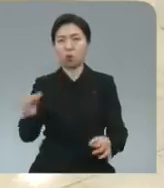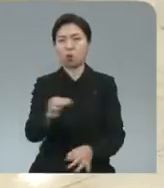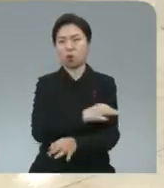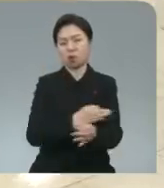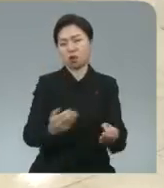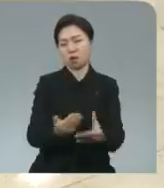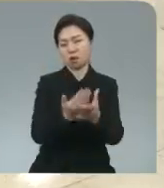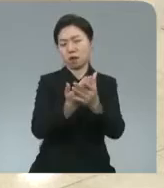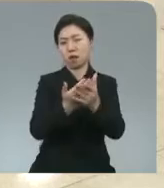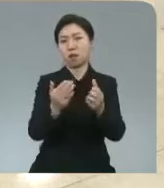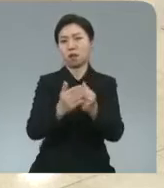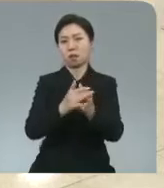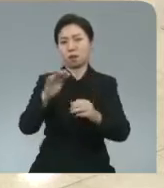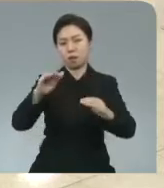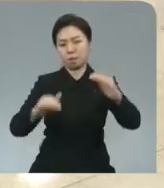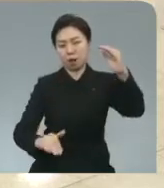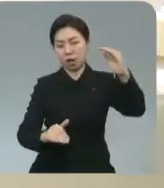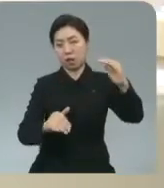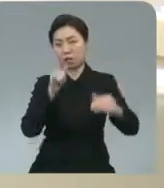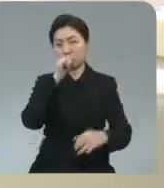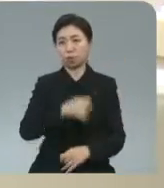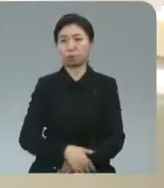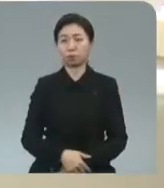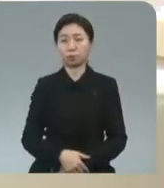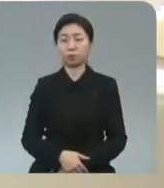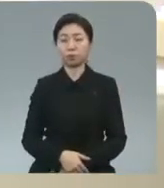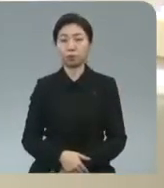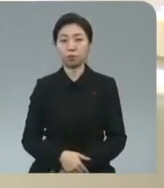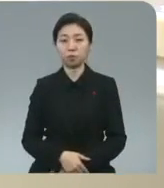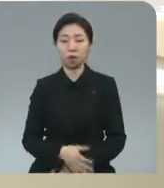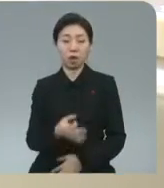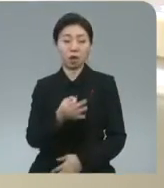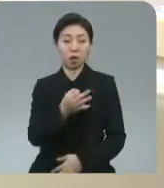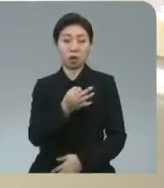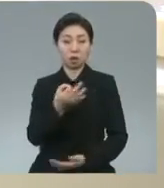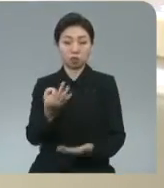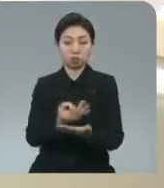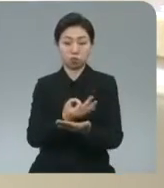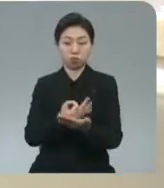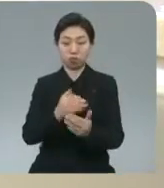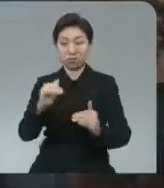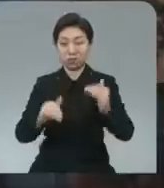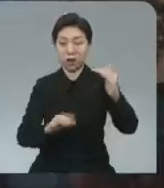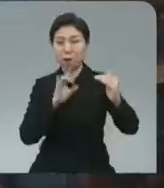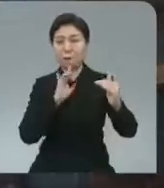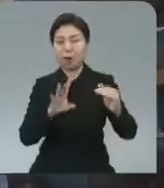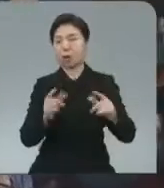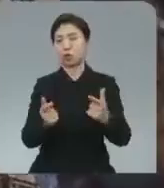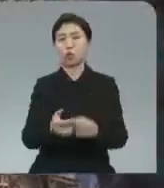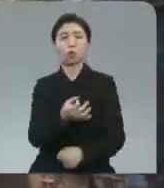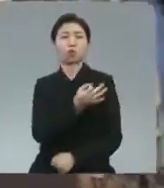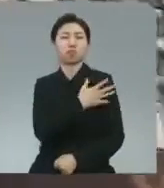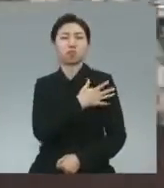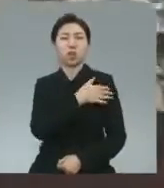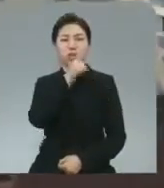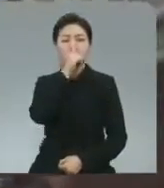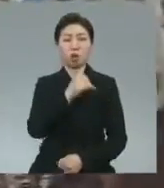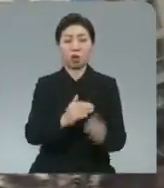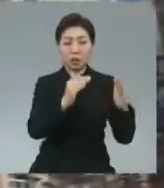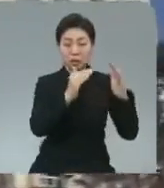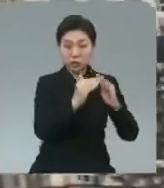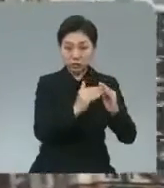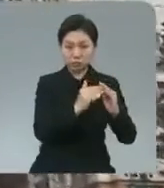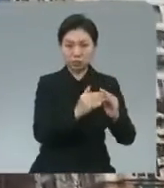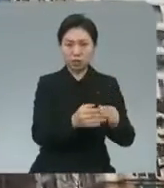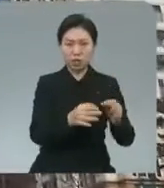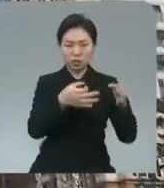建社会安全网，随着限制放宽，经济急剧增长，不平等进一步加剧，而相较收入差距，